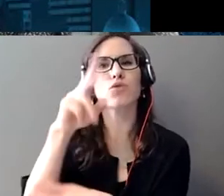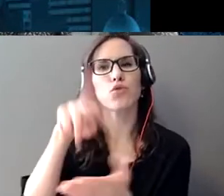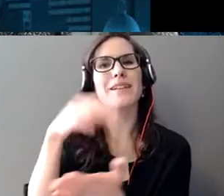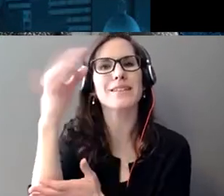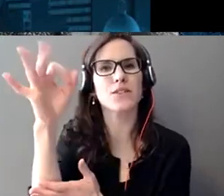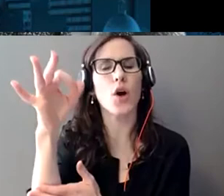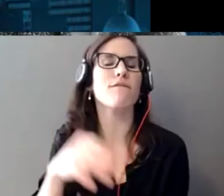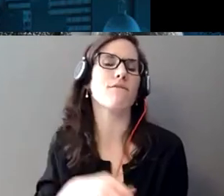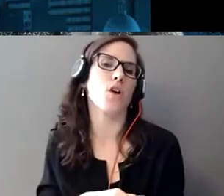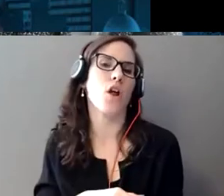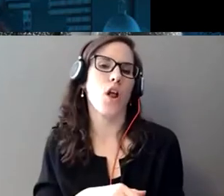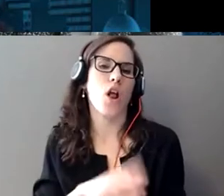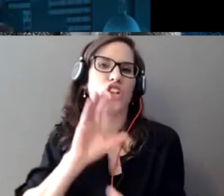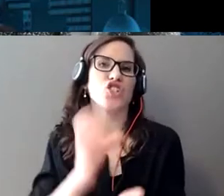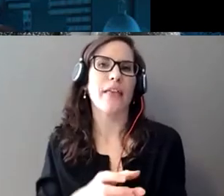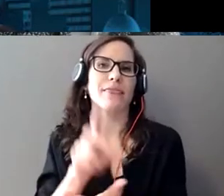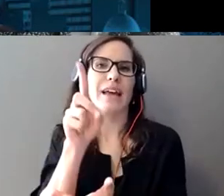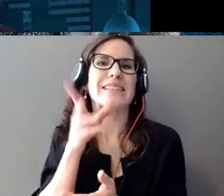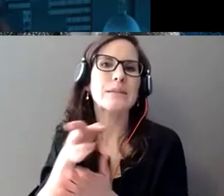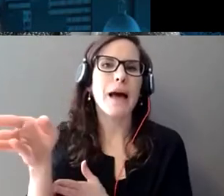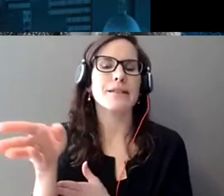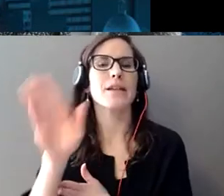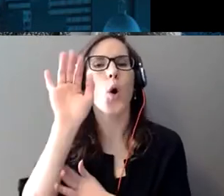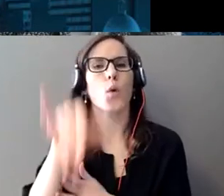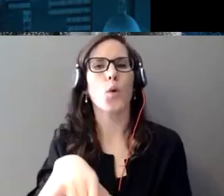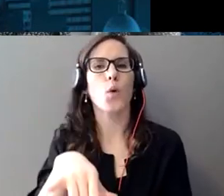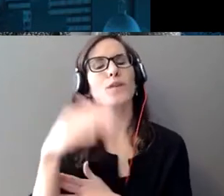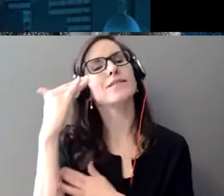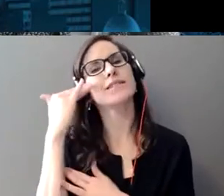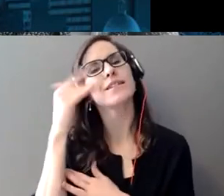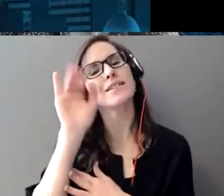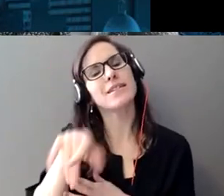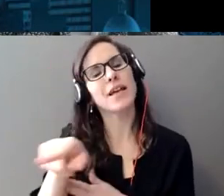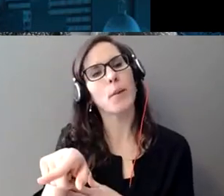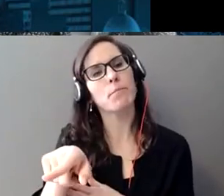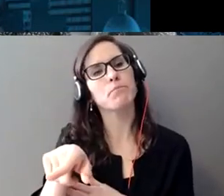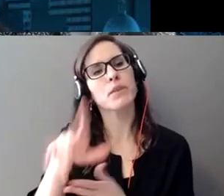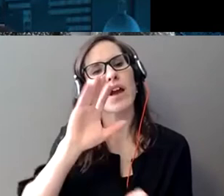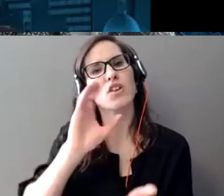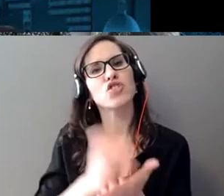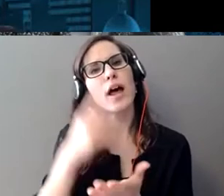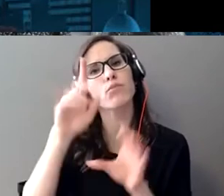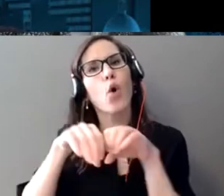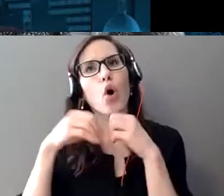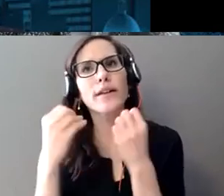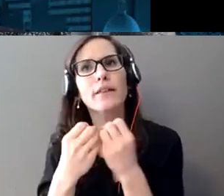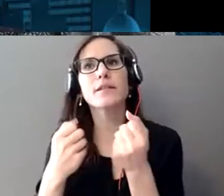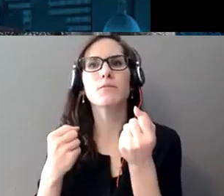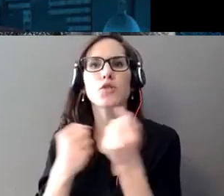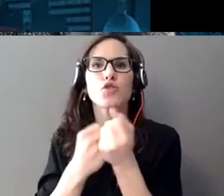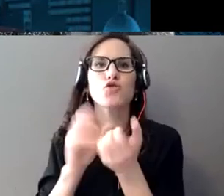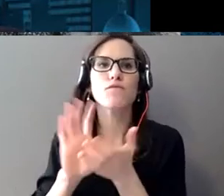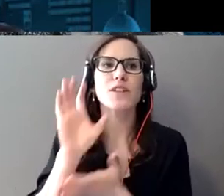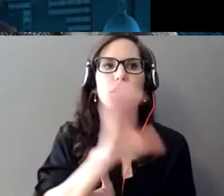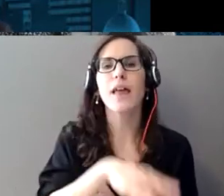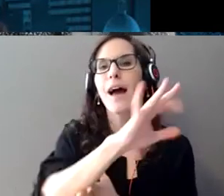donc c'est donc vous savez c'est la charte des organismes subventionnaires fédéraux du Canada